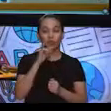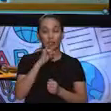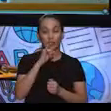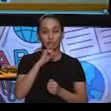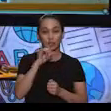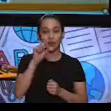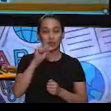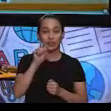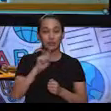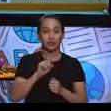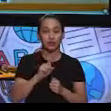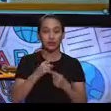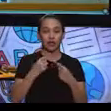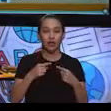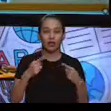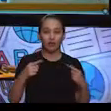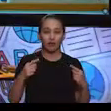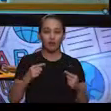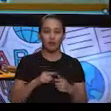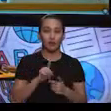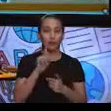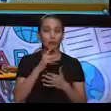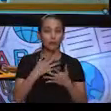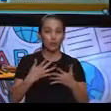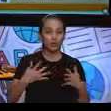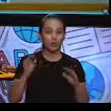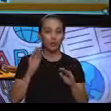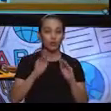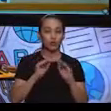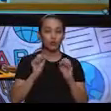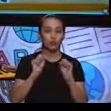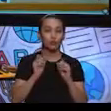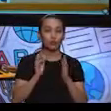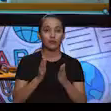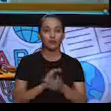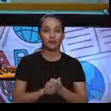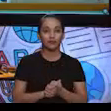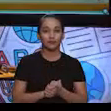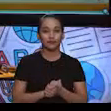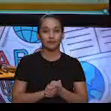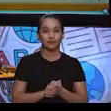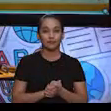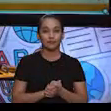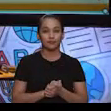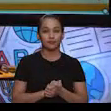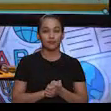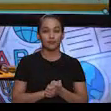va tabiiy gazdan mana shunday mahsulotlar tayyorlanadi.